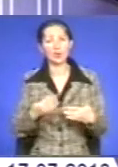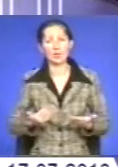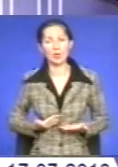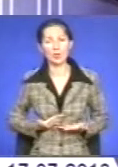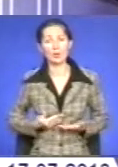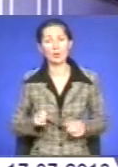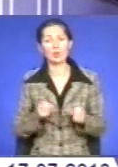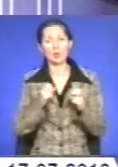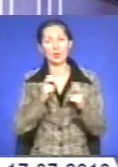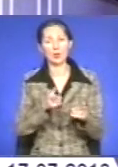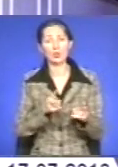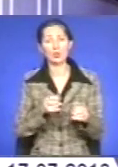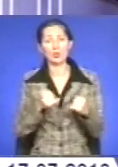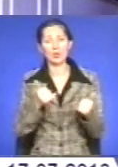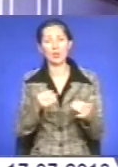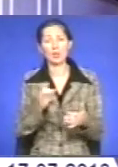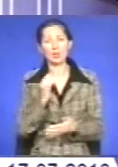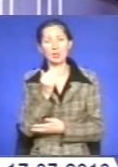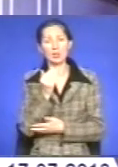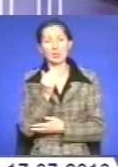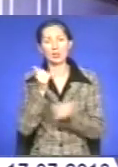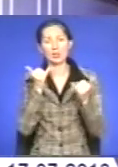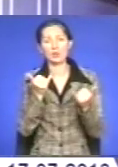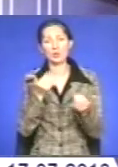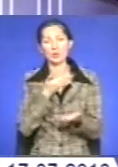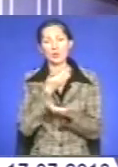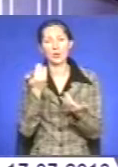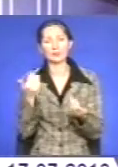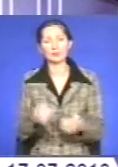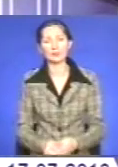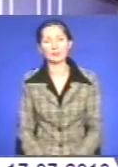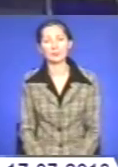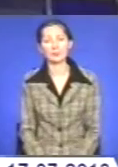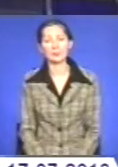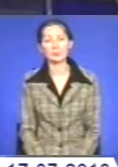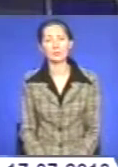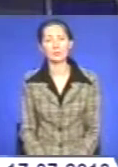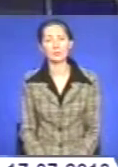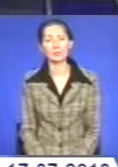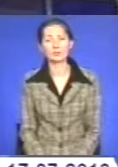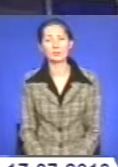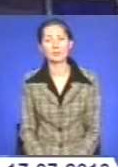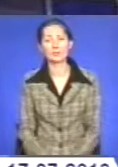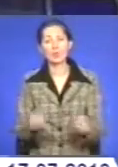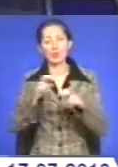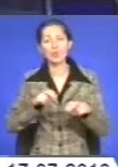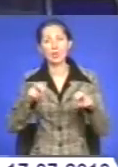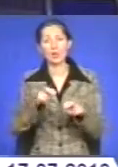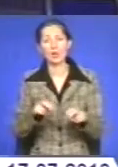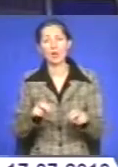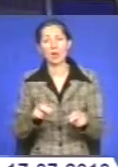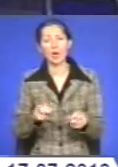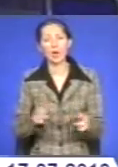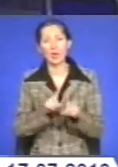і загроз для плода в даний час немає. Розслідування резонансного